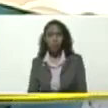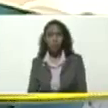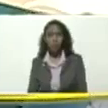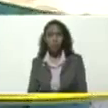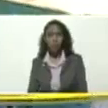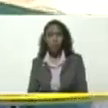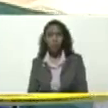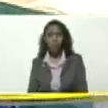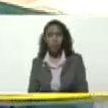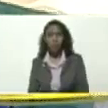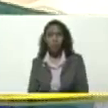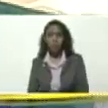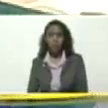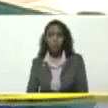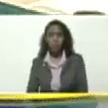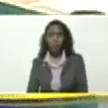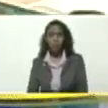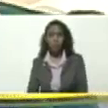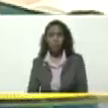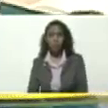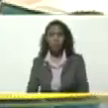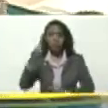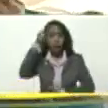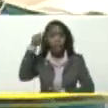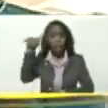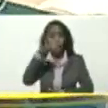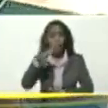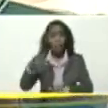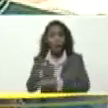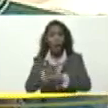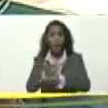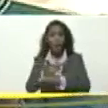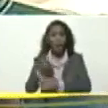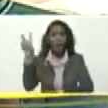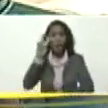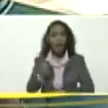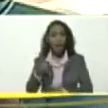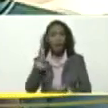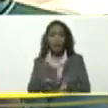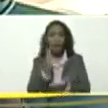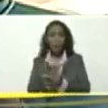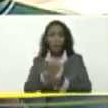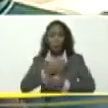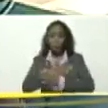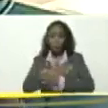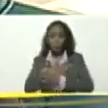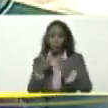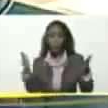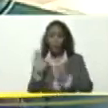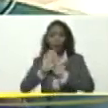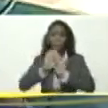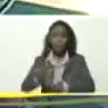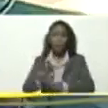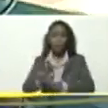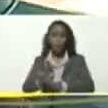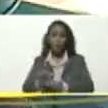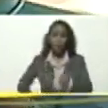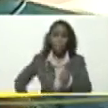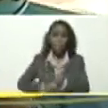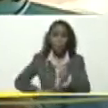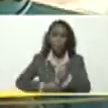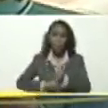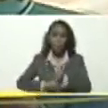người dân. El pueblo y el gobierno de Vietnam siempre brindamos el apoyo y el respaldo